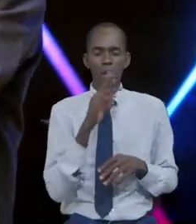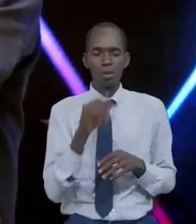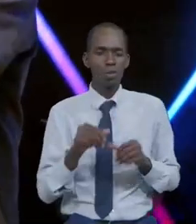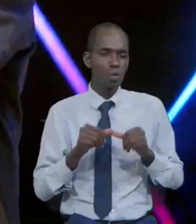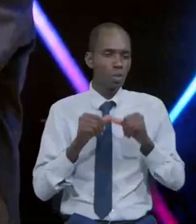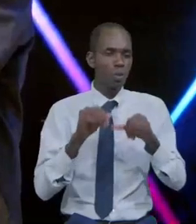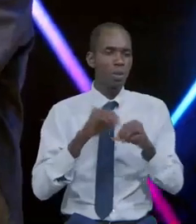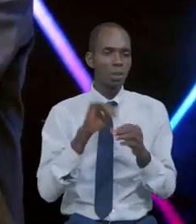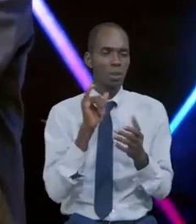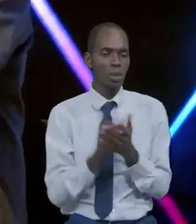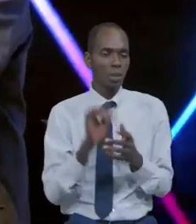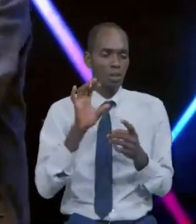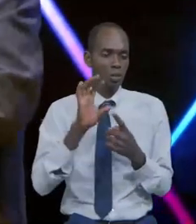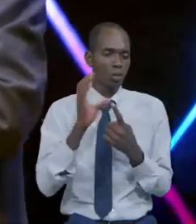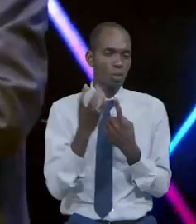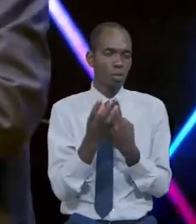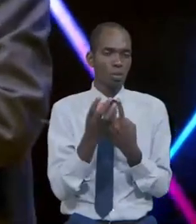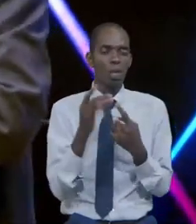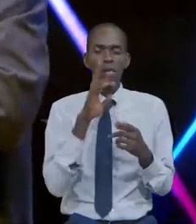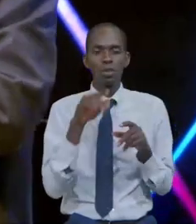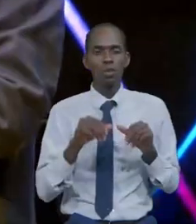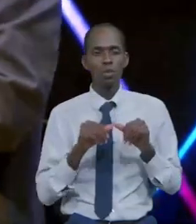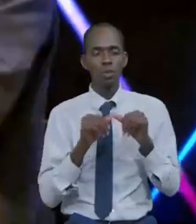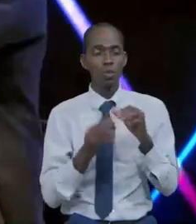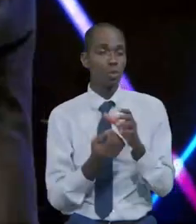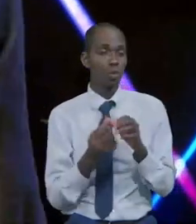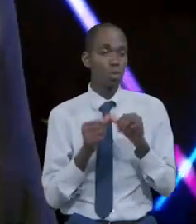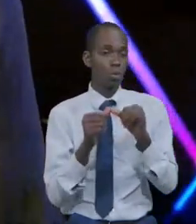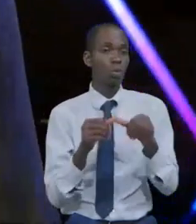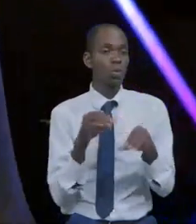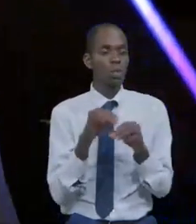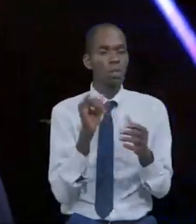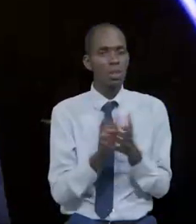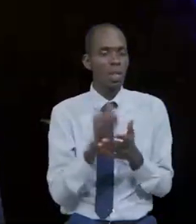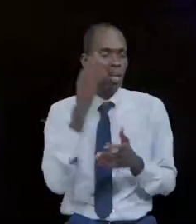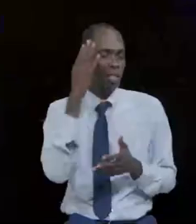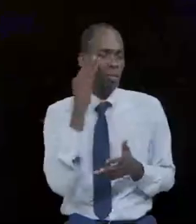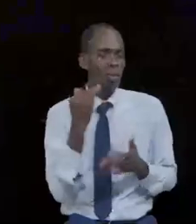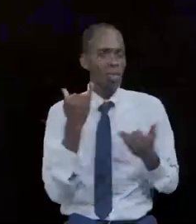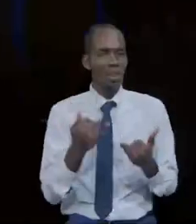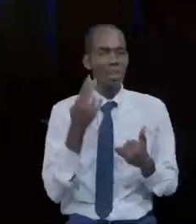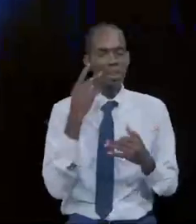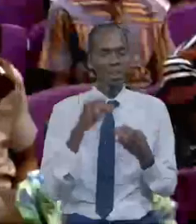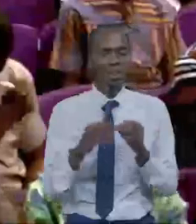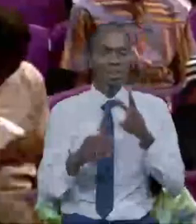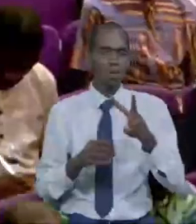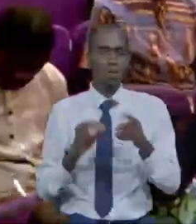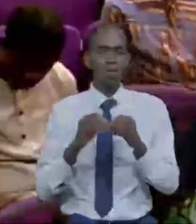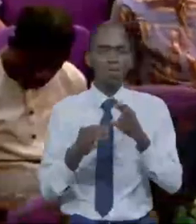tu crois dans cette conversion? Et nous voyons en deuxième partie ici, ça